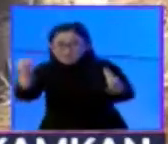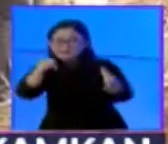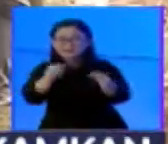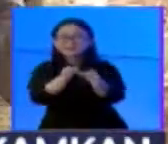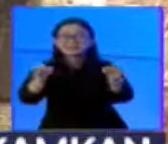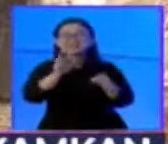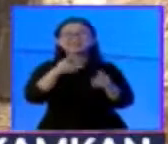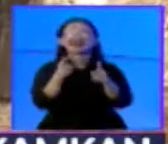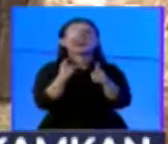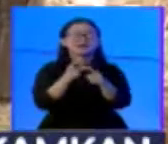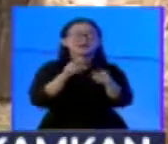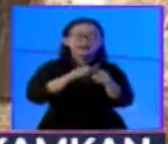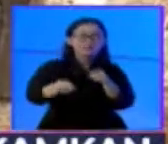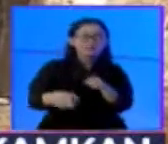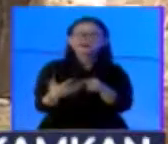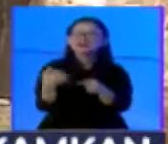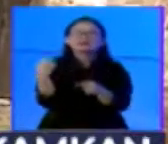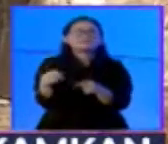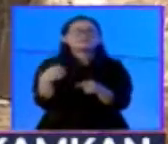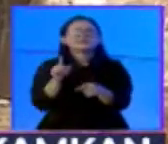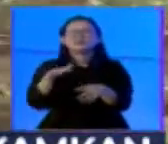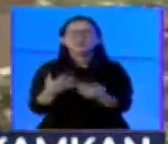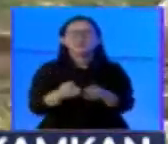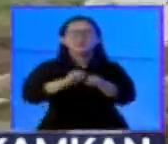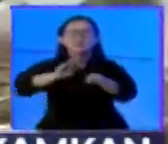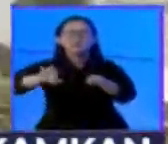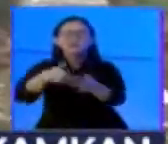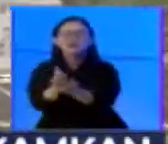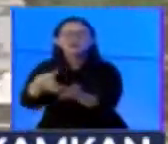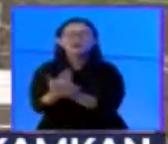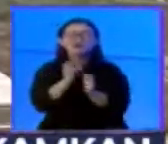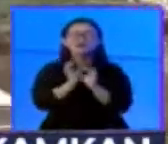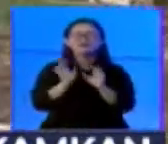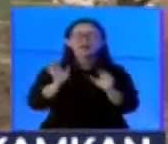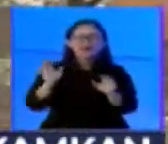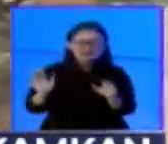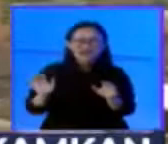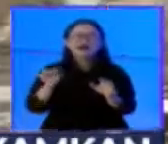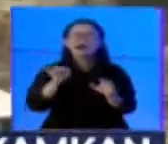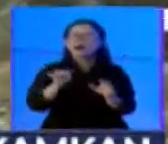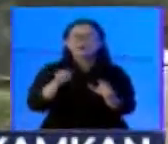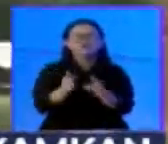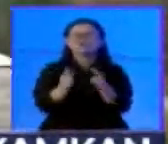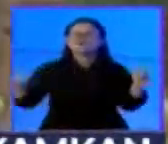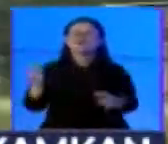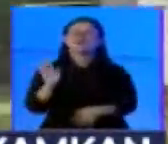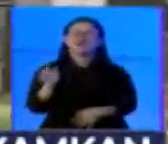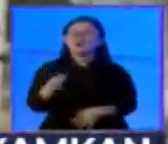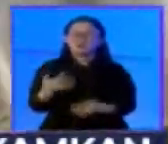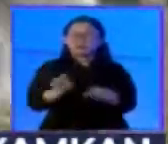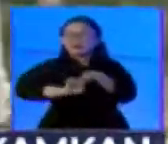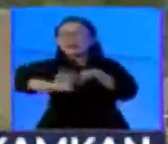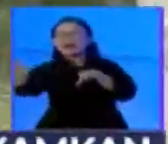menjadi terbatas bahkan 1 Blok pemakaman khusus copyright in two Tegal Alur sudah penuh dan kini berpindah